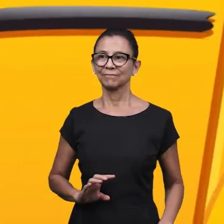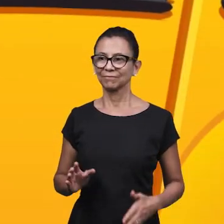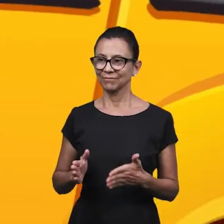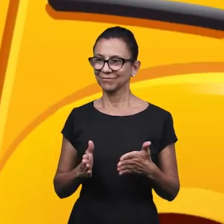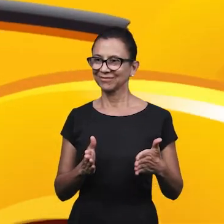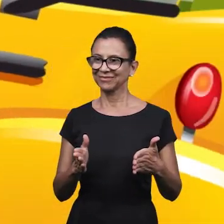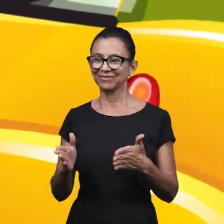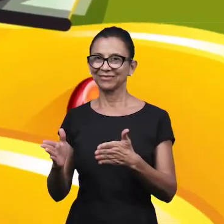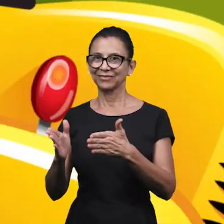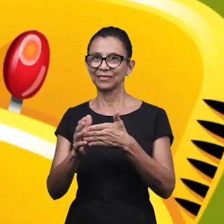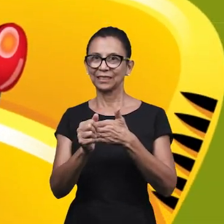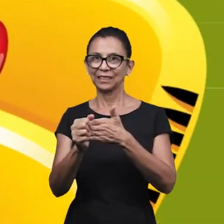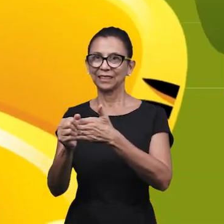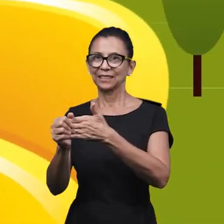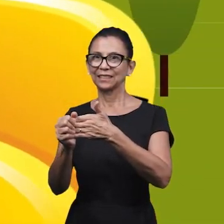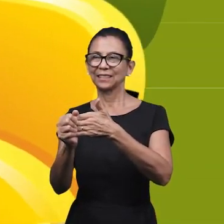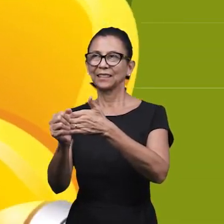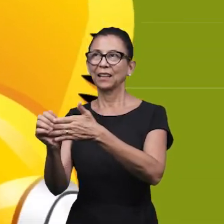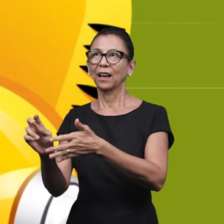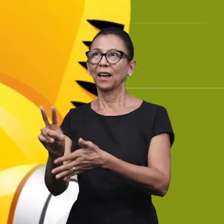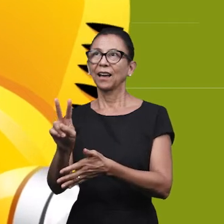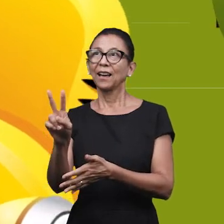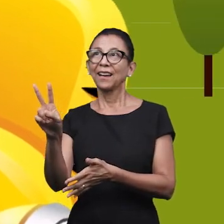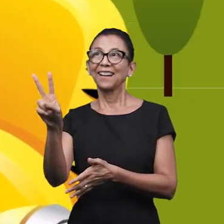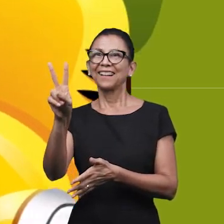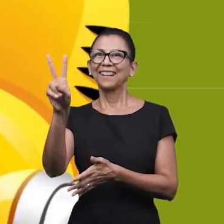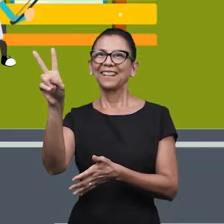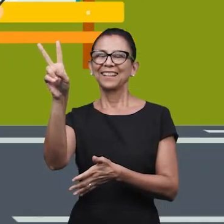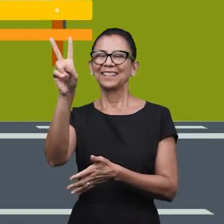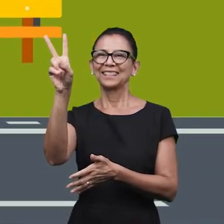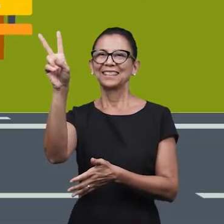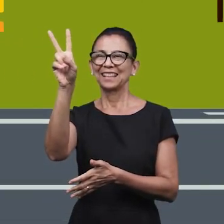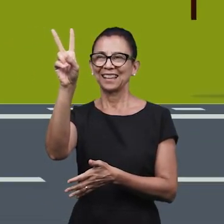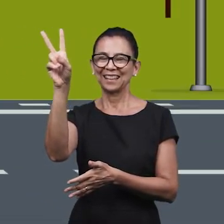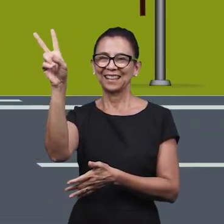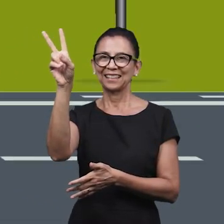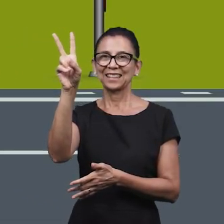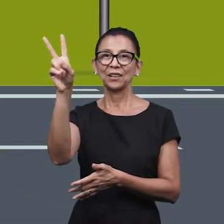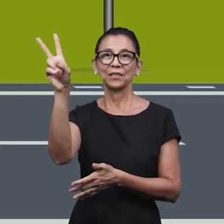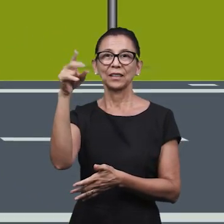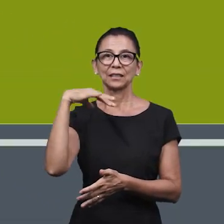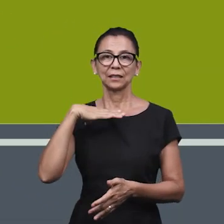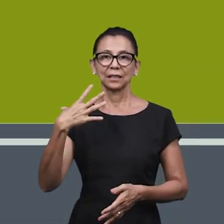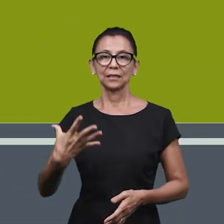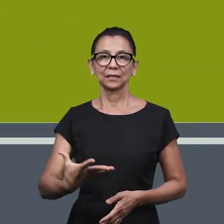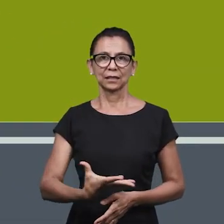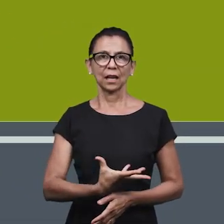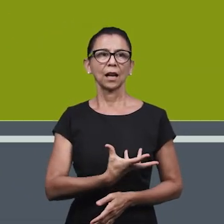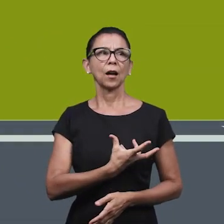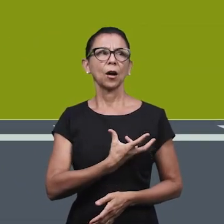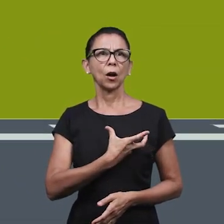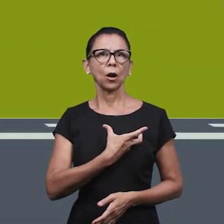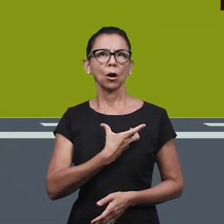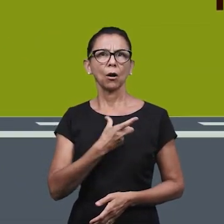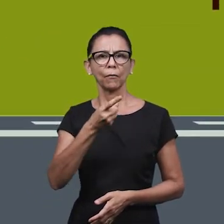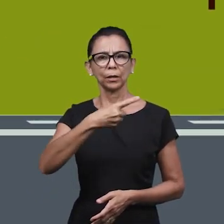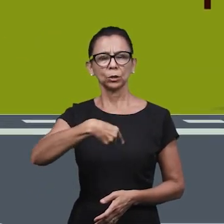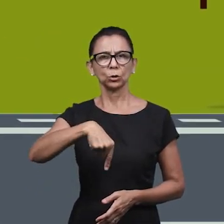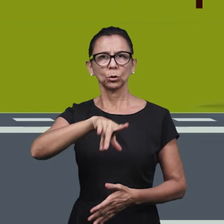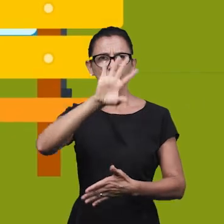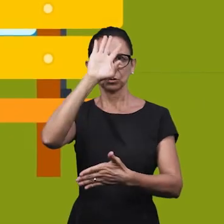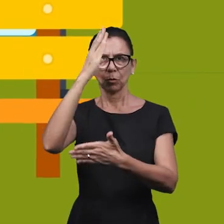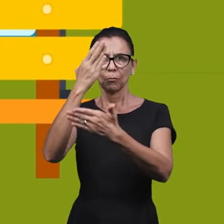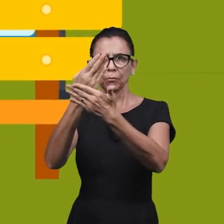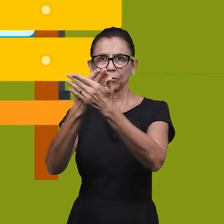Jesus Cristo é o caminho e o guia de valor. Ele salva todo aquele